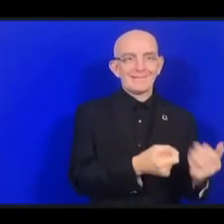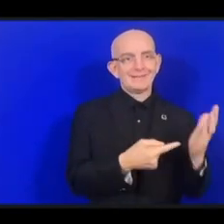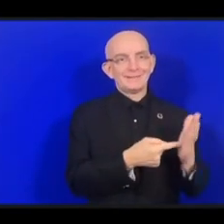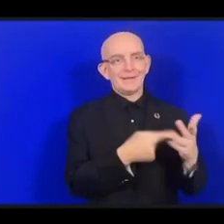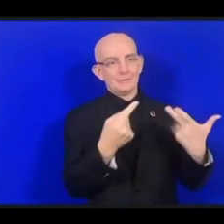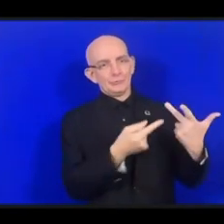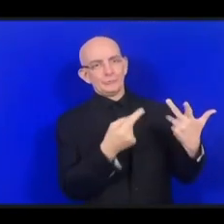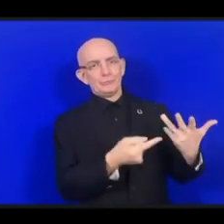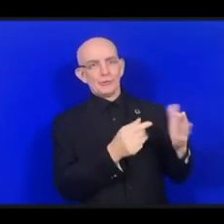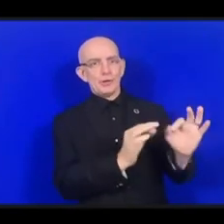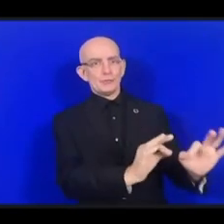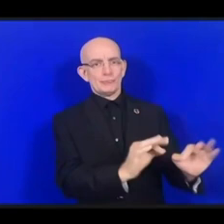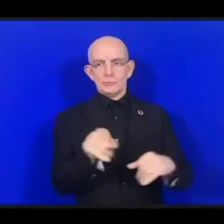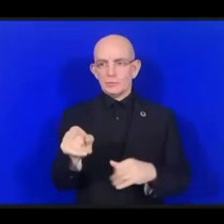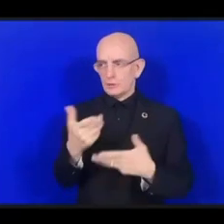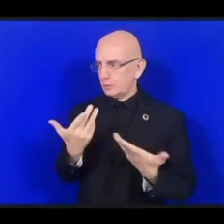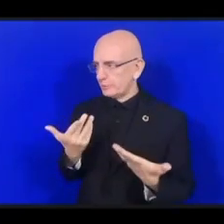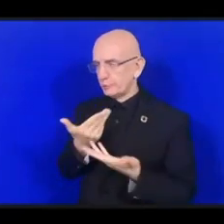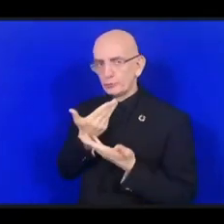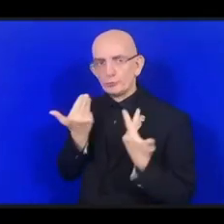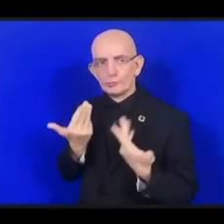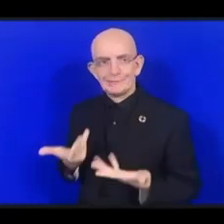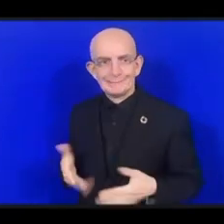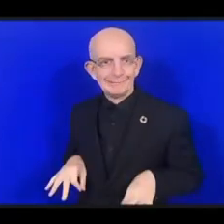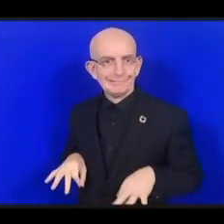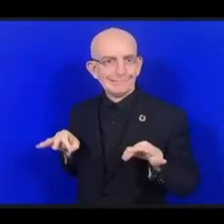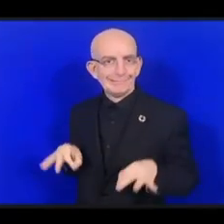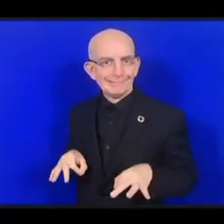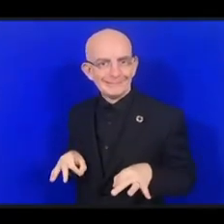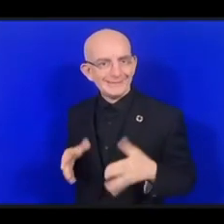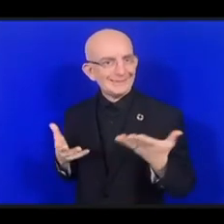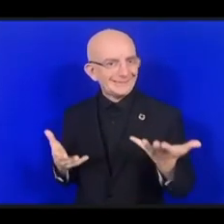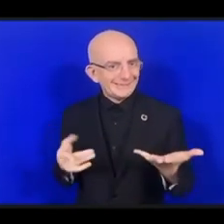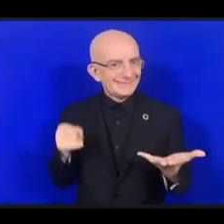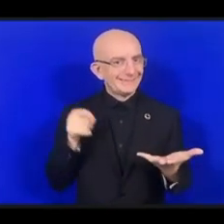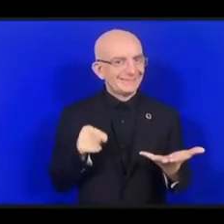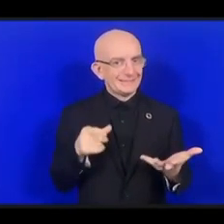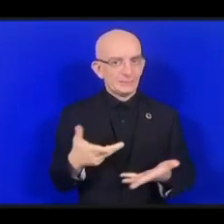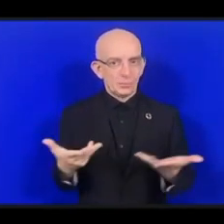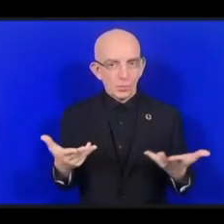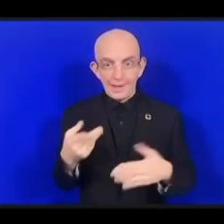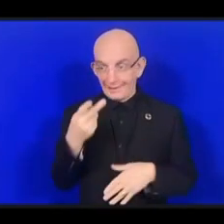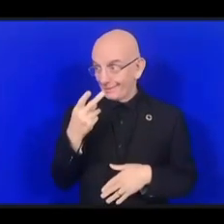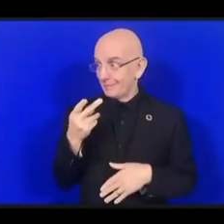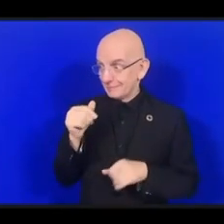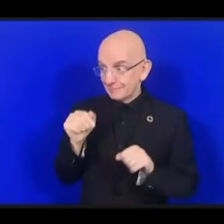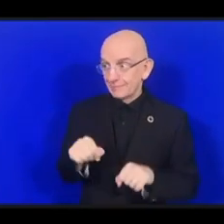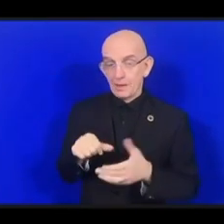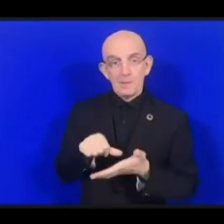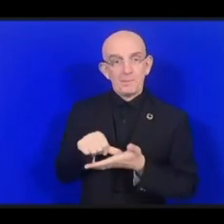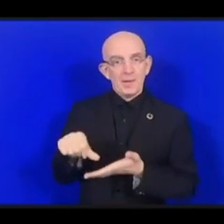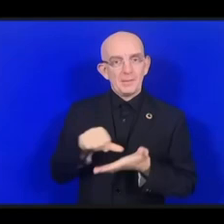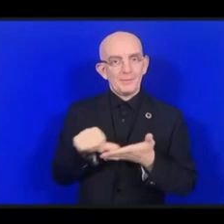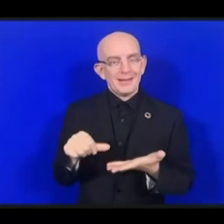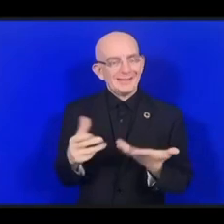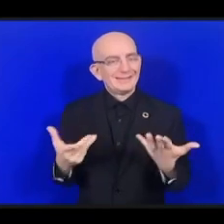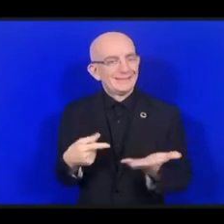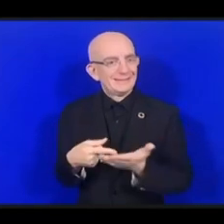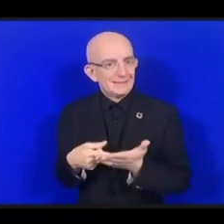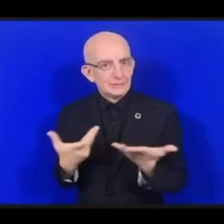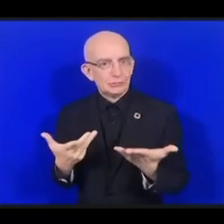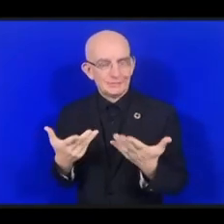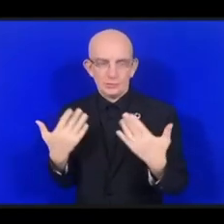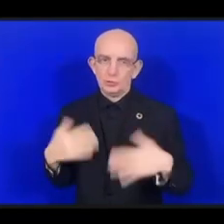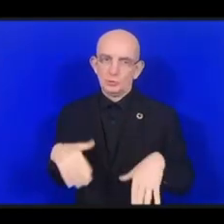technologies sont exacerbé par des inégalités préexistantes seul 57 % des femmes